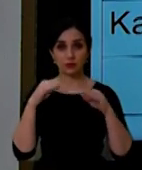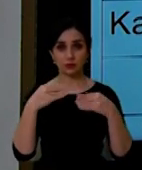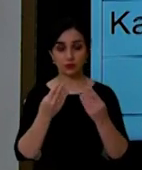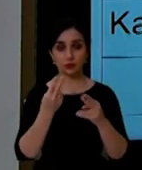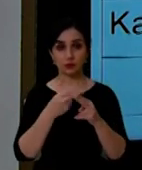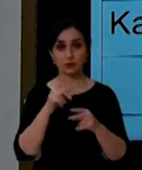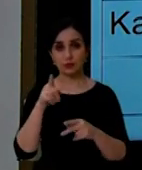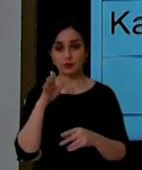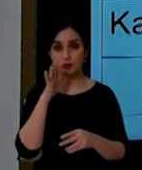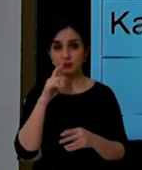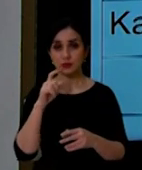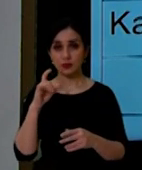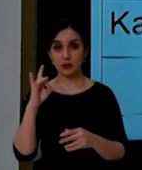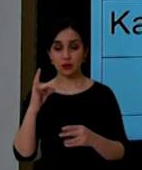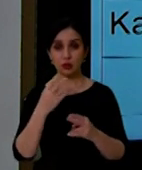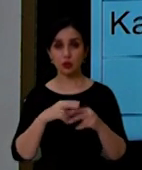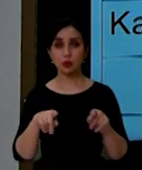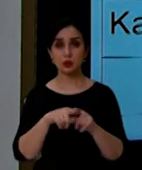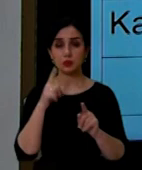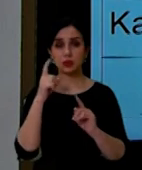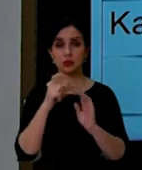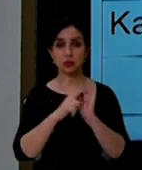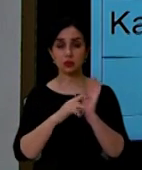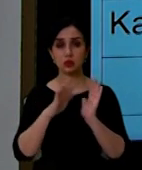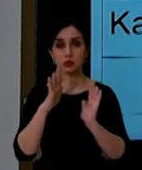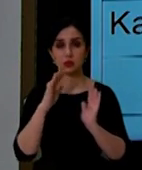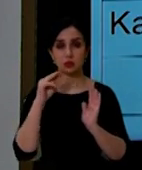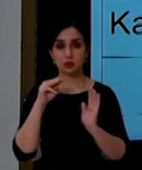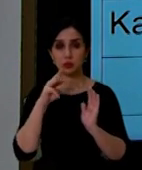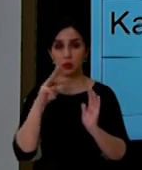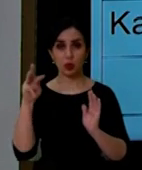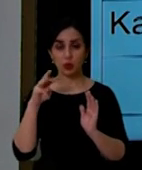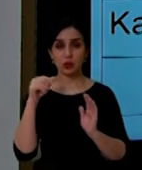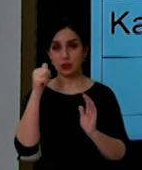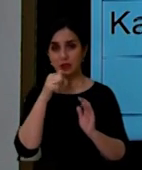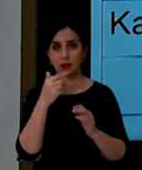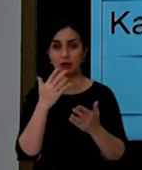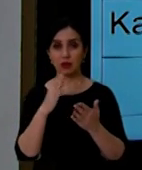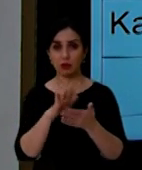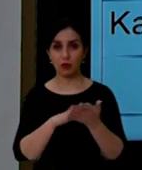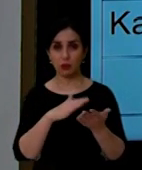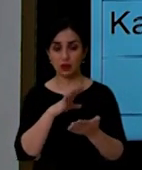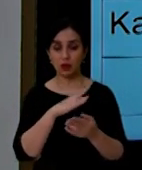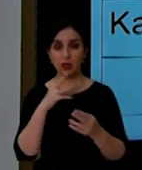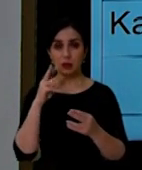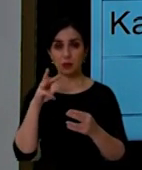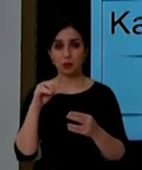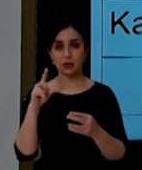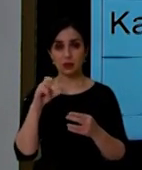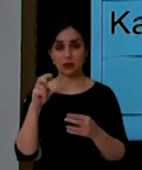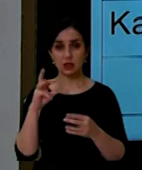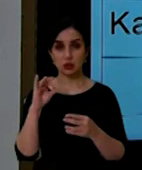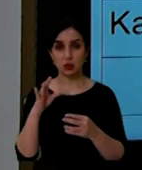Bu ira, bürüyüzə 75 milyon yil davam etkənd, və Məzazoy irasə, əştə